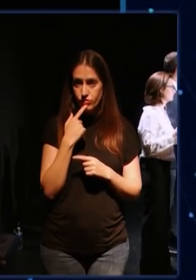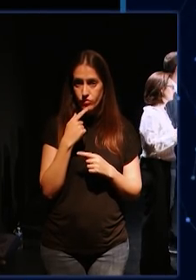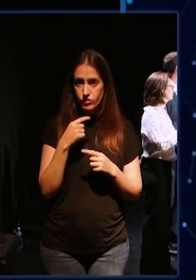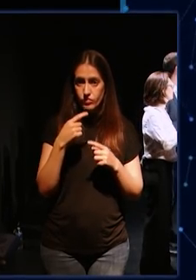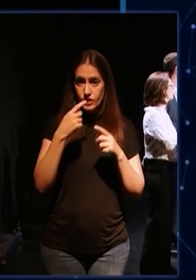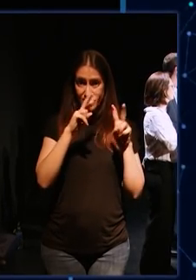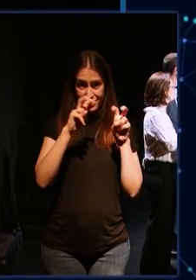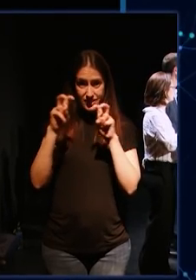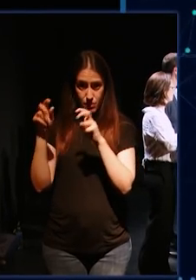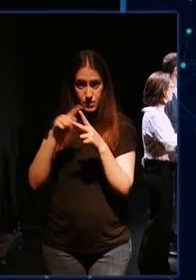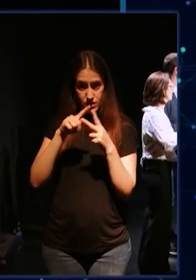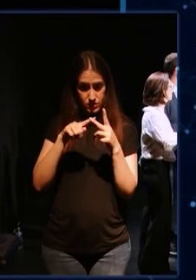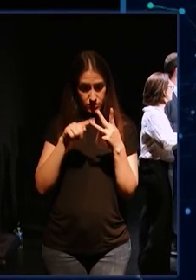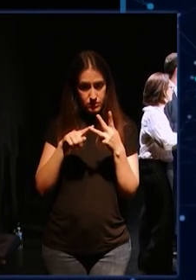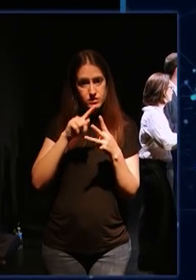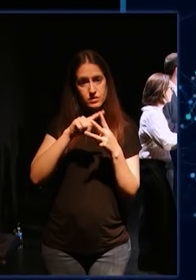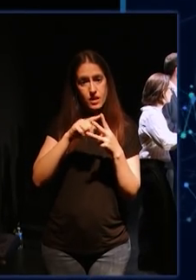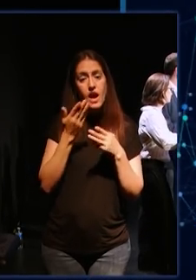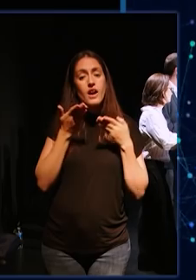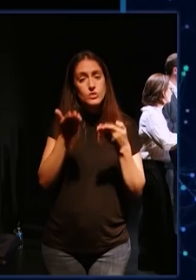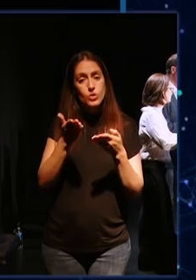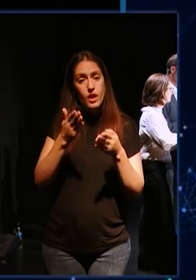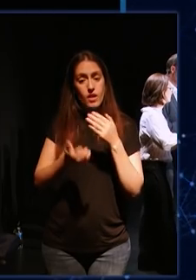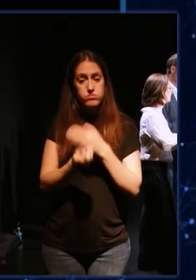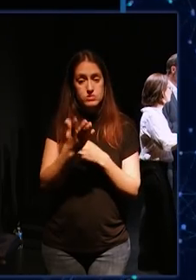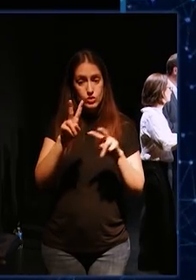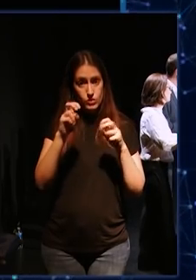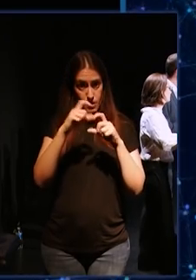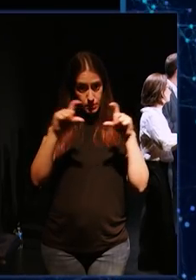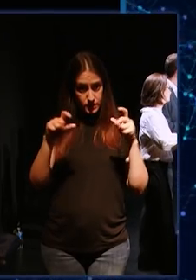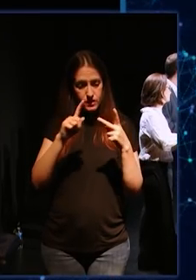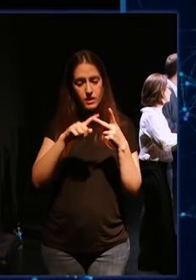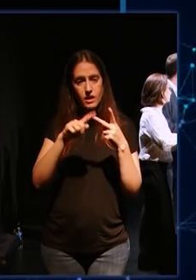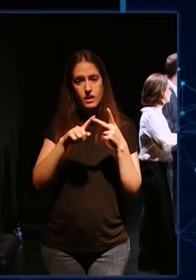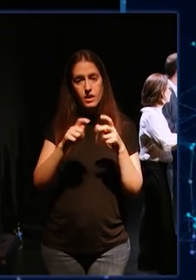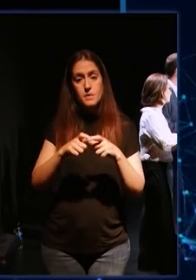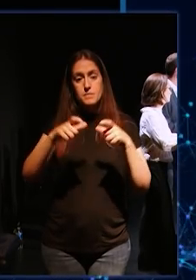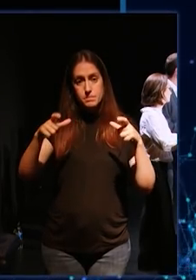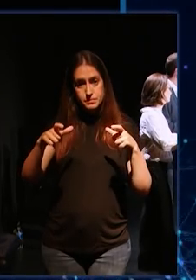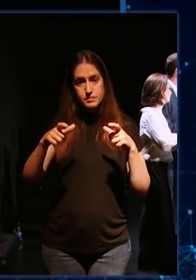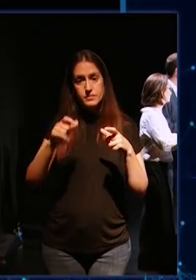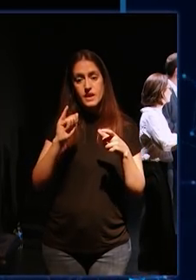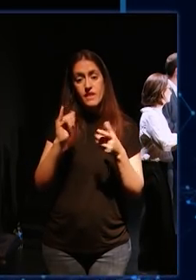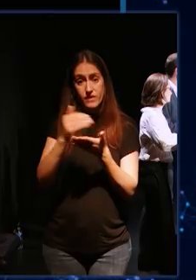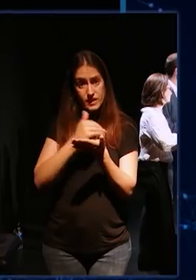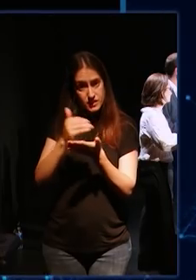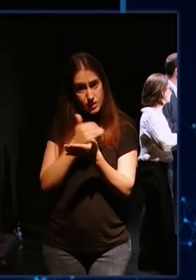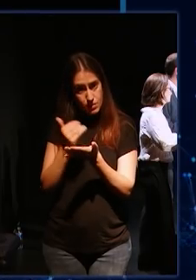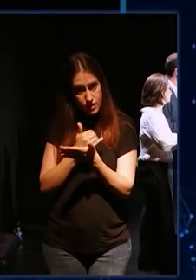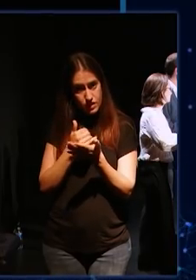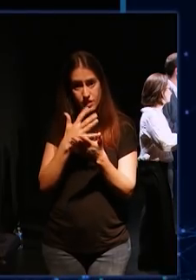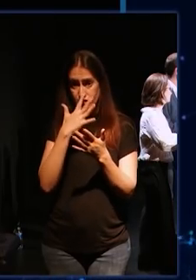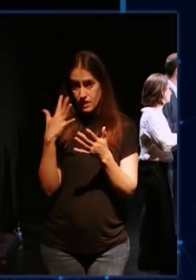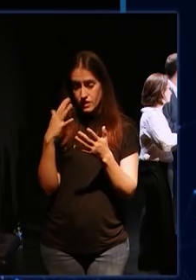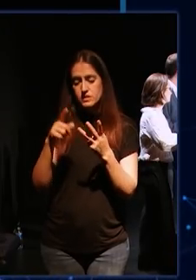aquests tres blocs, l'ajut a les empreses de nova creació, l'ajut al creixement i al finançament a les empreses que fa més de 5 anys que hi